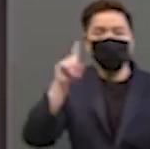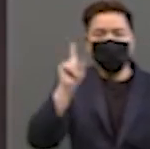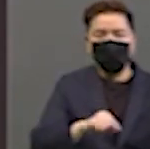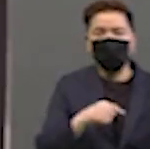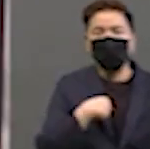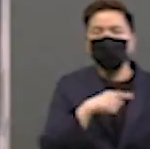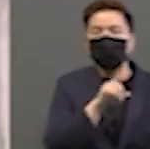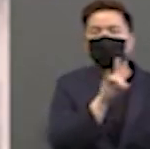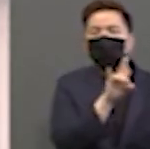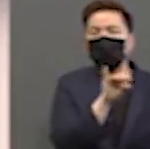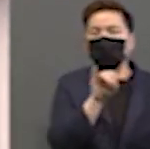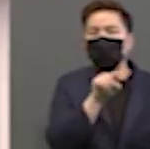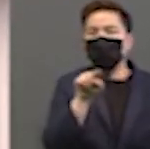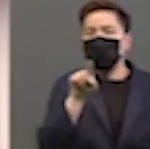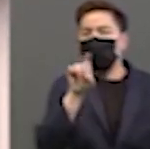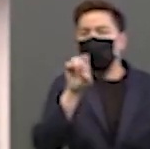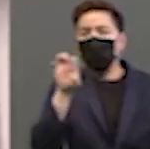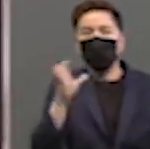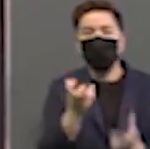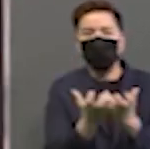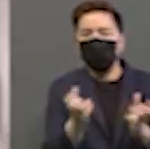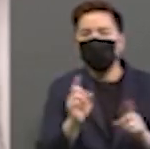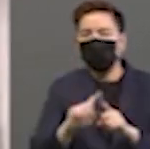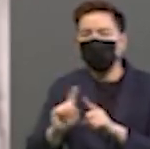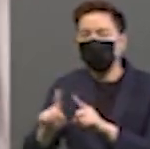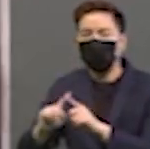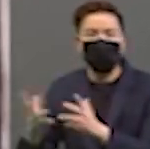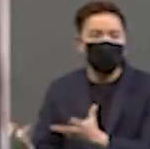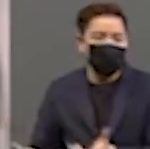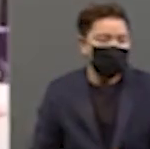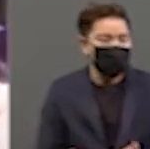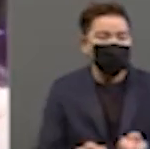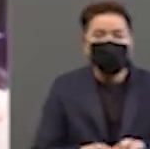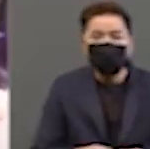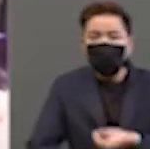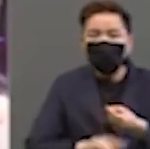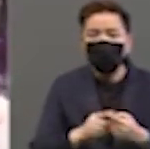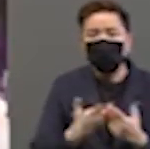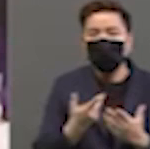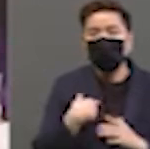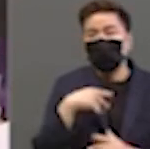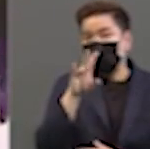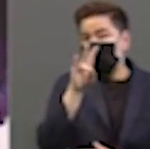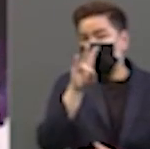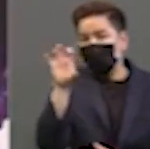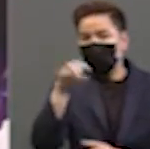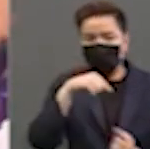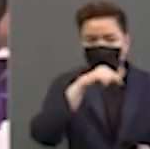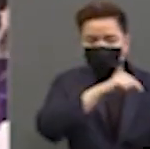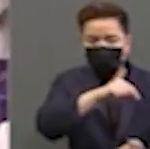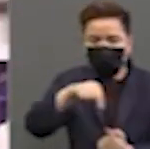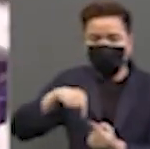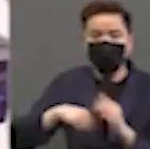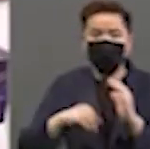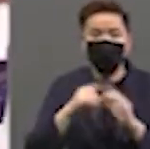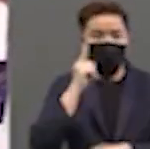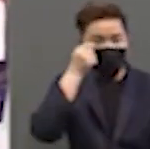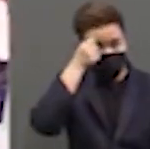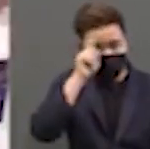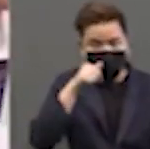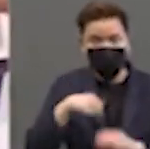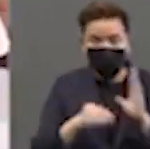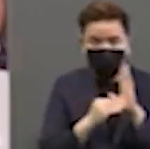ขายที่ไหนรถโมบายจะเคลื่อนไปจุดไหนชุมชนไหนเช็คได้ผ่าน